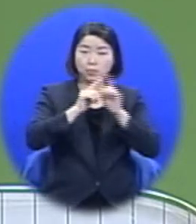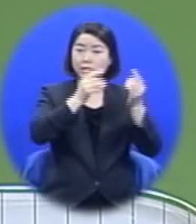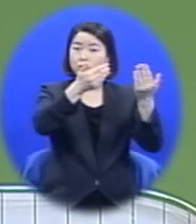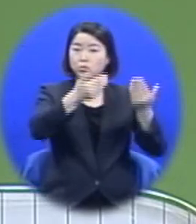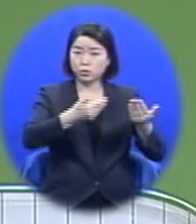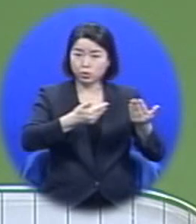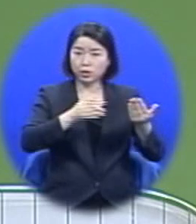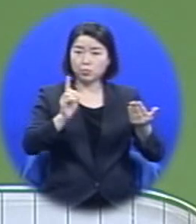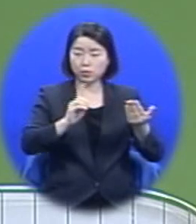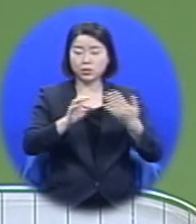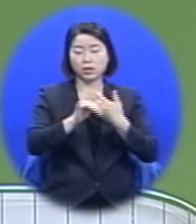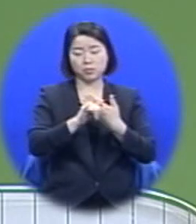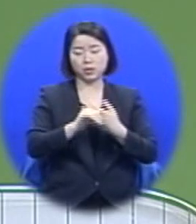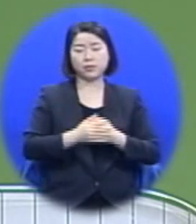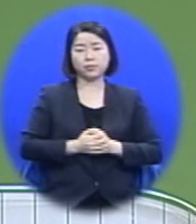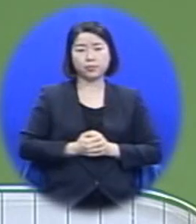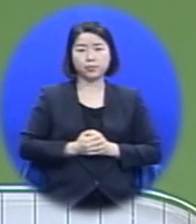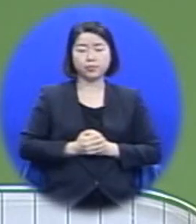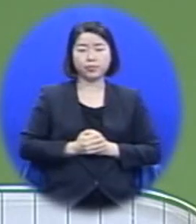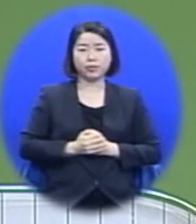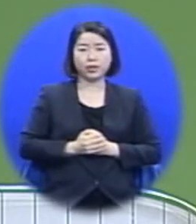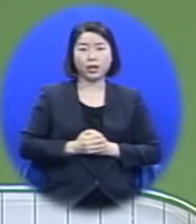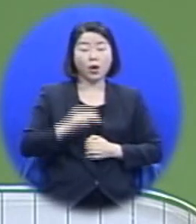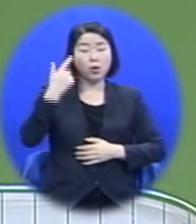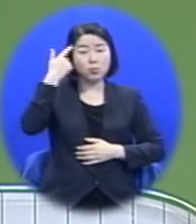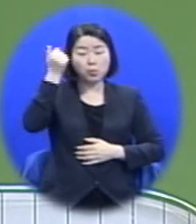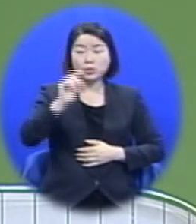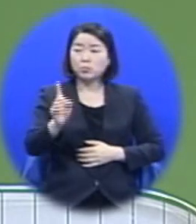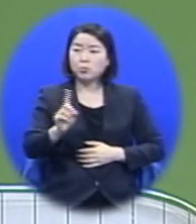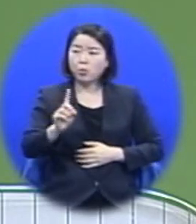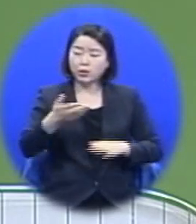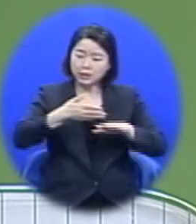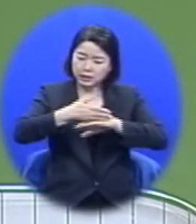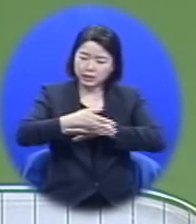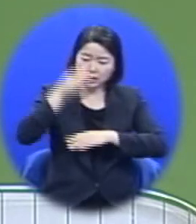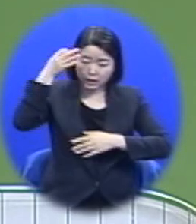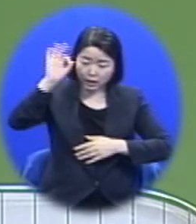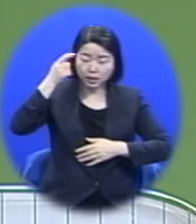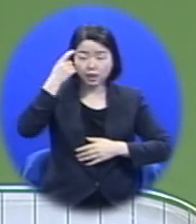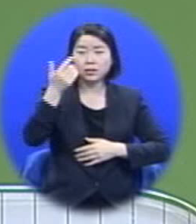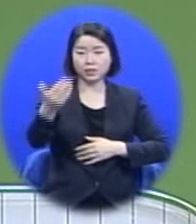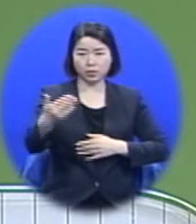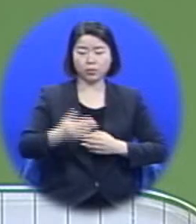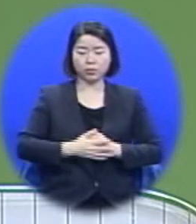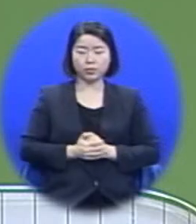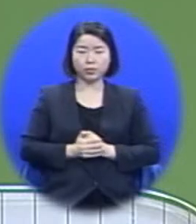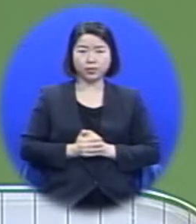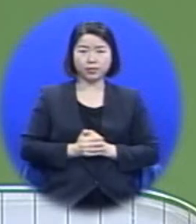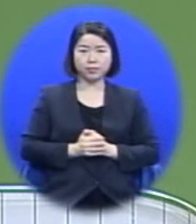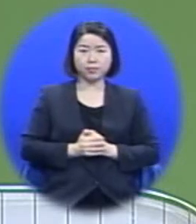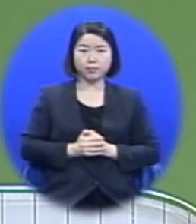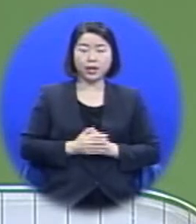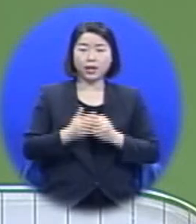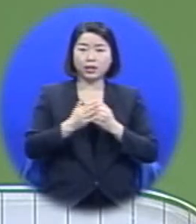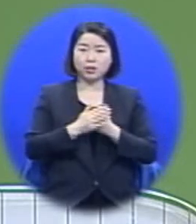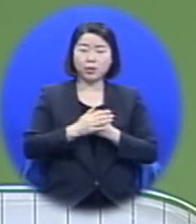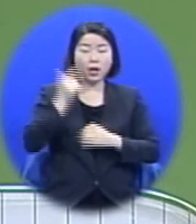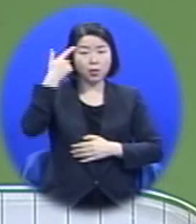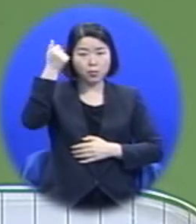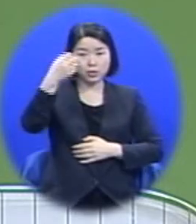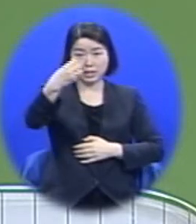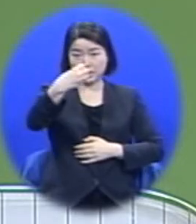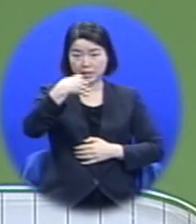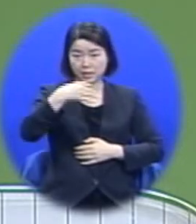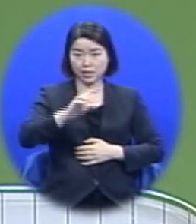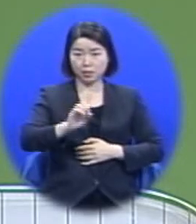적이 있었어 목사님이 무엇을 그렇게 늦게 깨달아 션 냐고 그럴 때 내 목사님 말씀